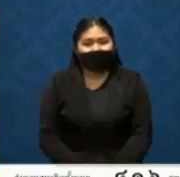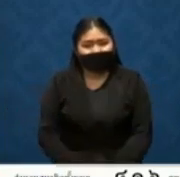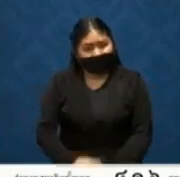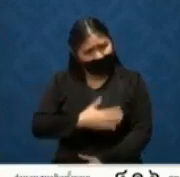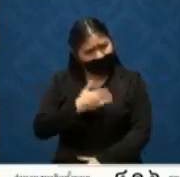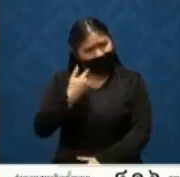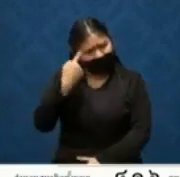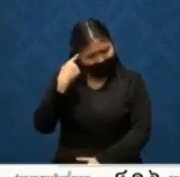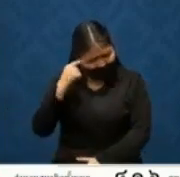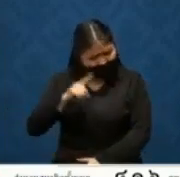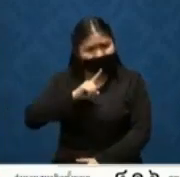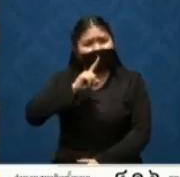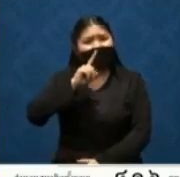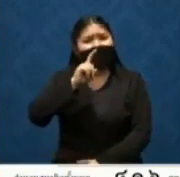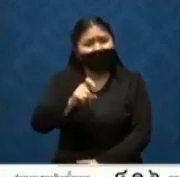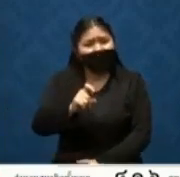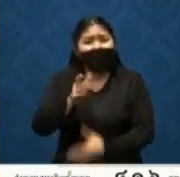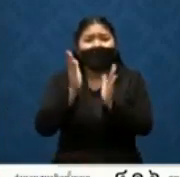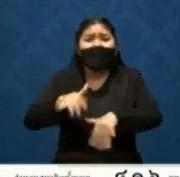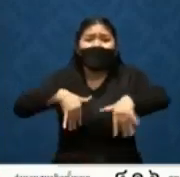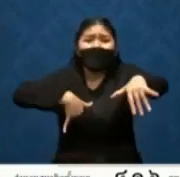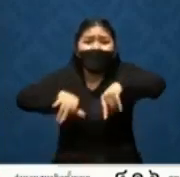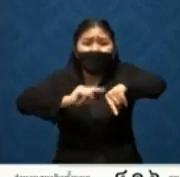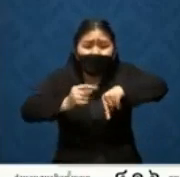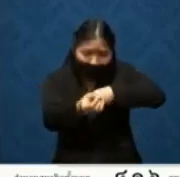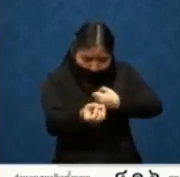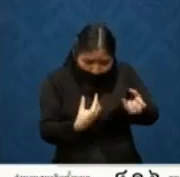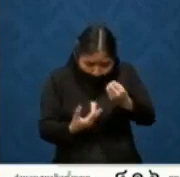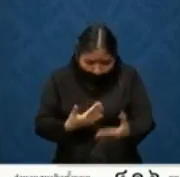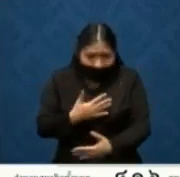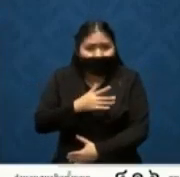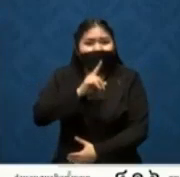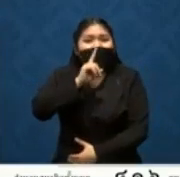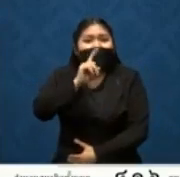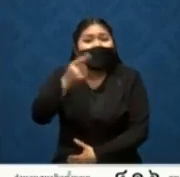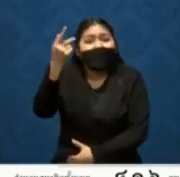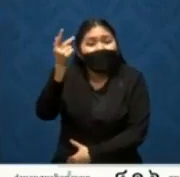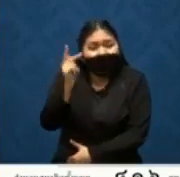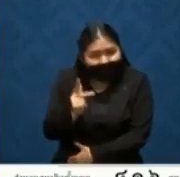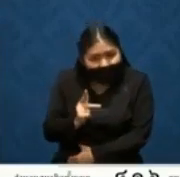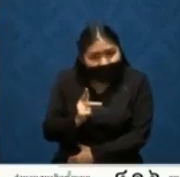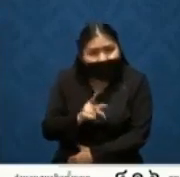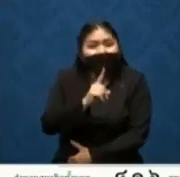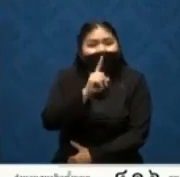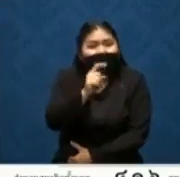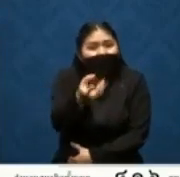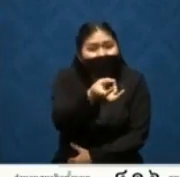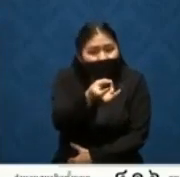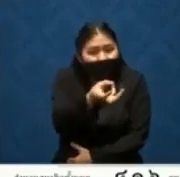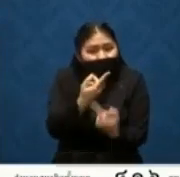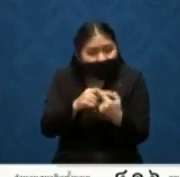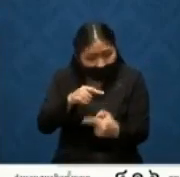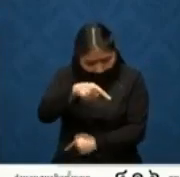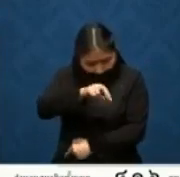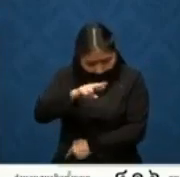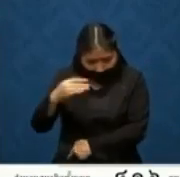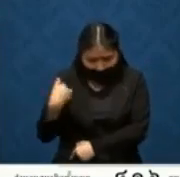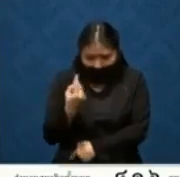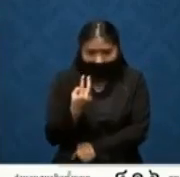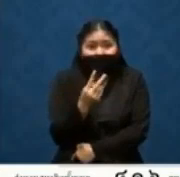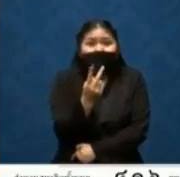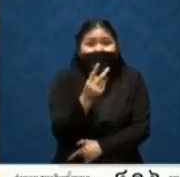ผมมีคำถามจากพี่น้องกลุ่มชาติพัณฑ์นะครับกัญชาผมจะถามให้น้อยแต่ในพรบนี้มี 2คำ